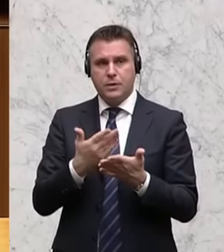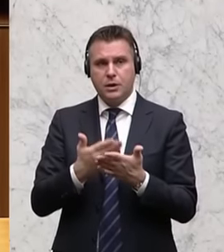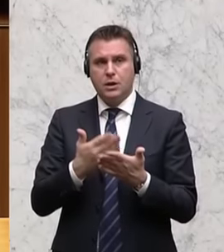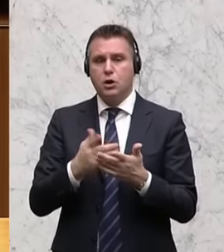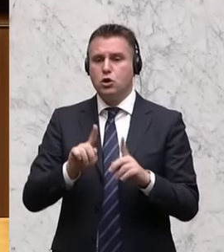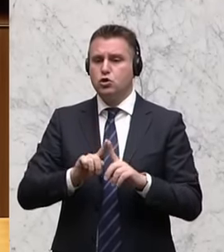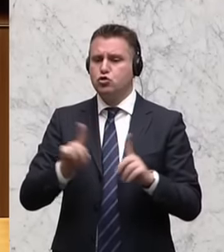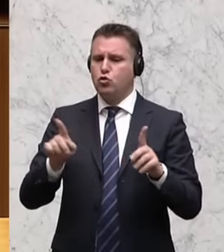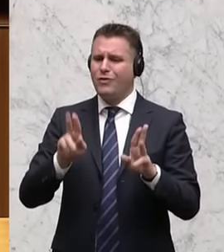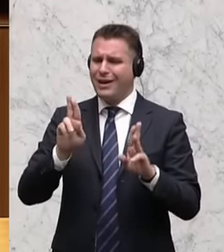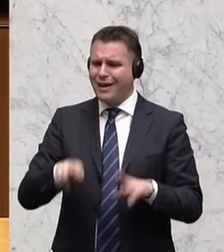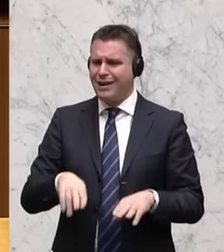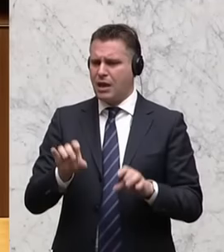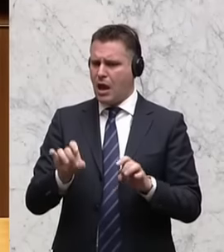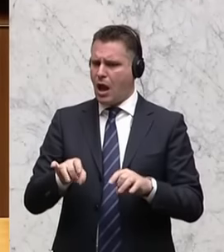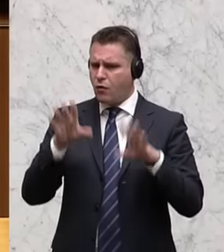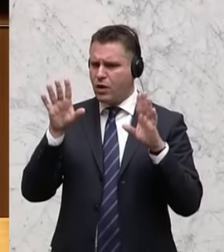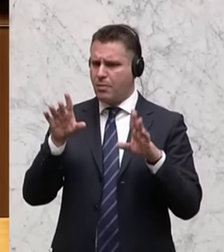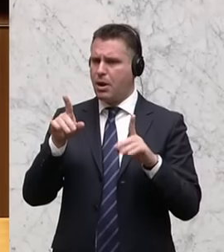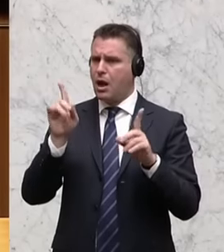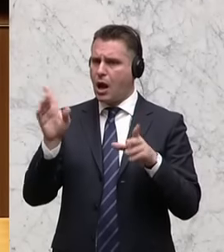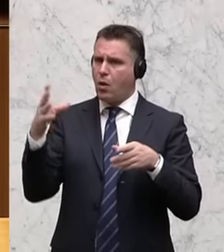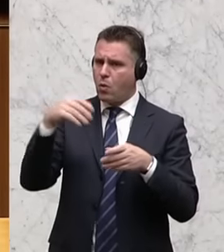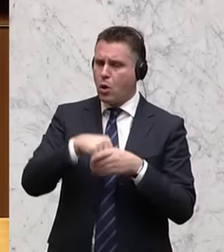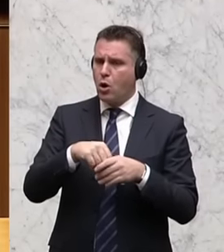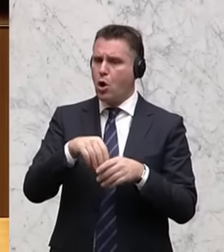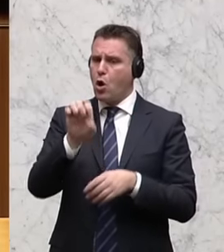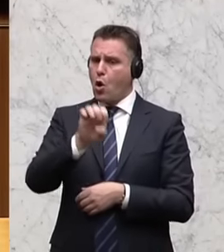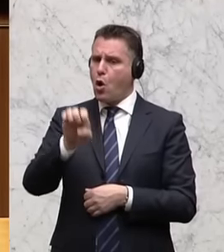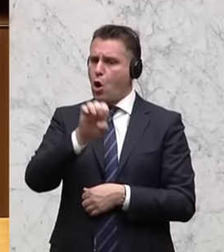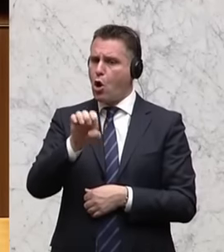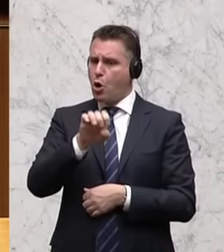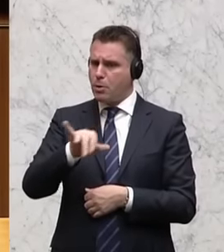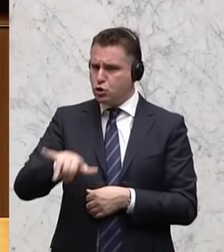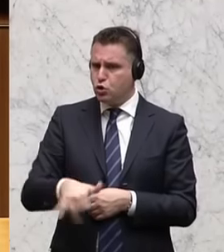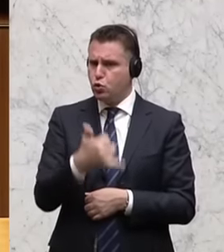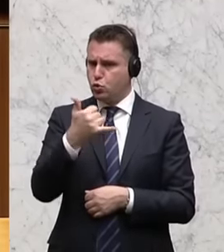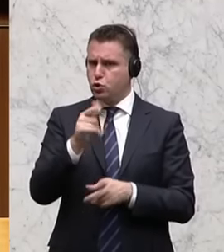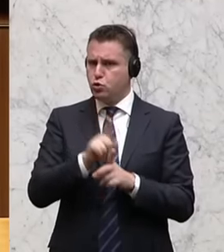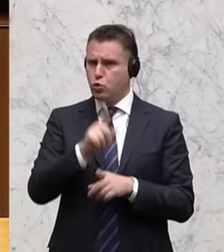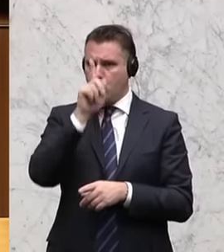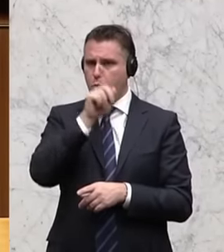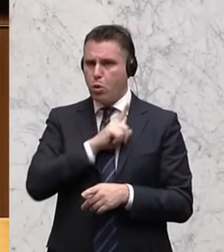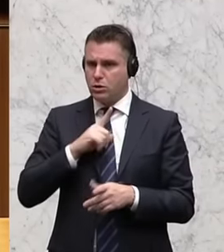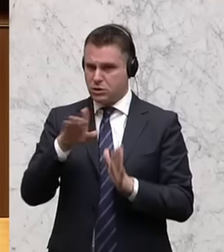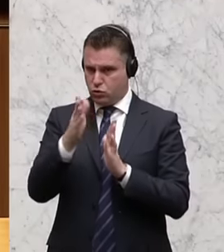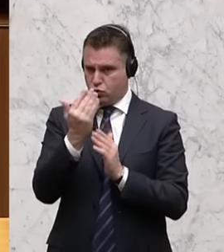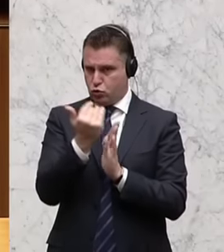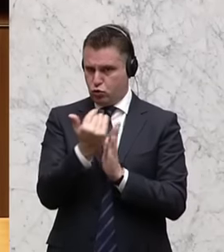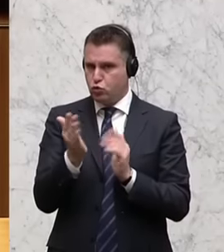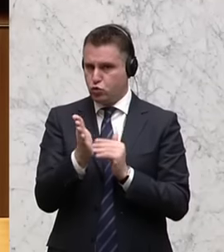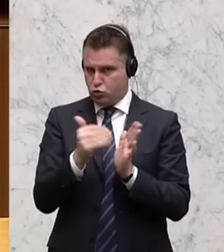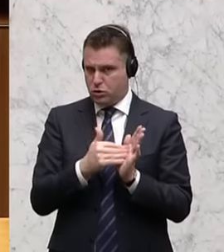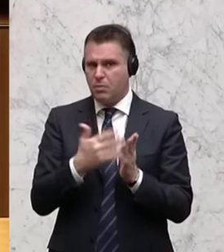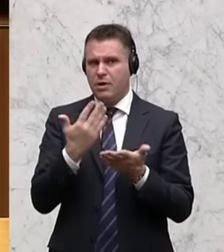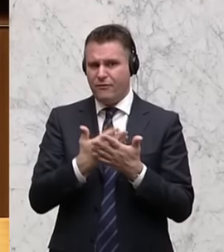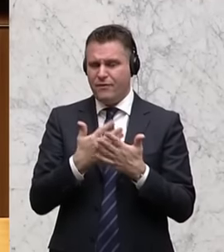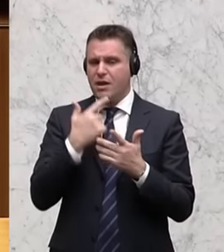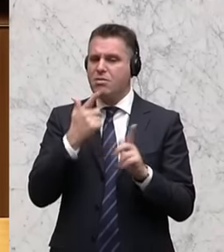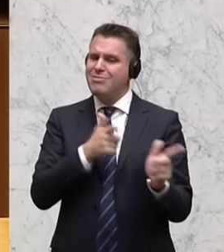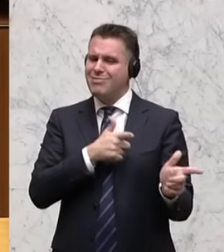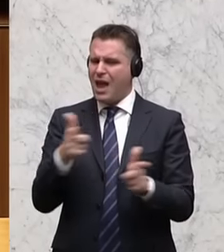gewisser Sonderrechte und die völlige Eingliederung in das europäische Justiz- und Polizeisystem. Unter dem Eindruck der Terroranschläge